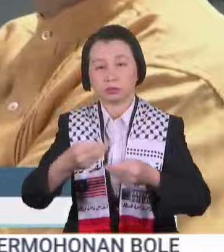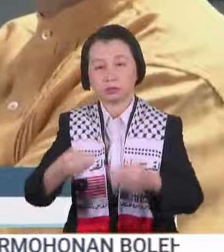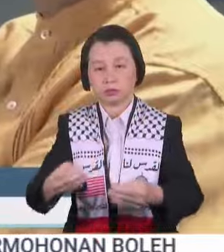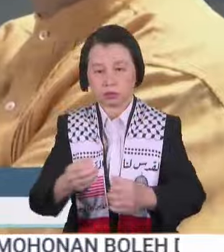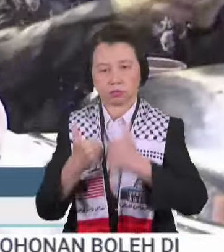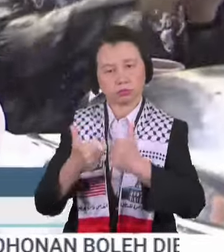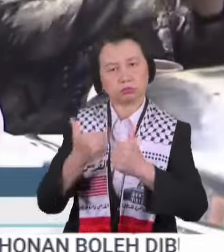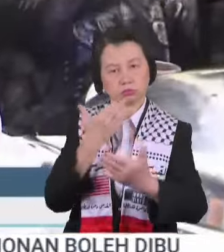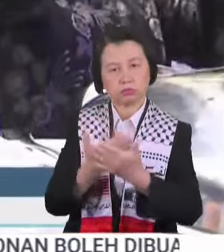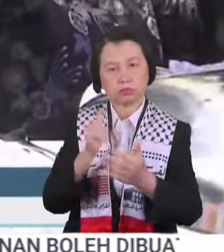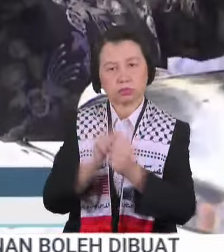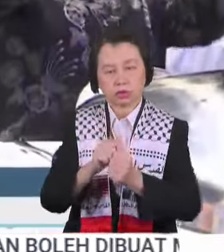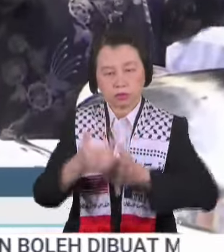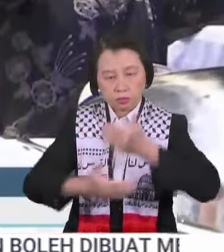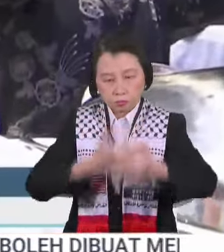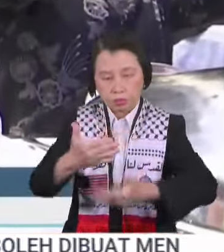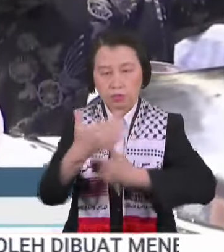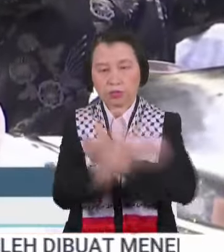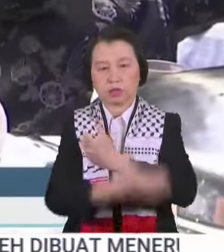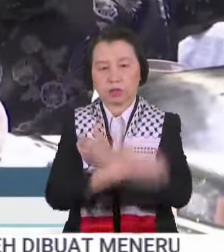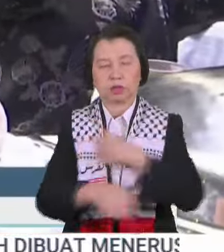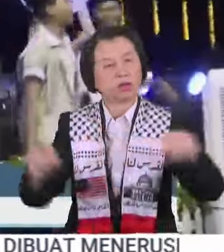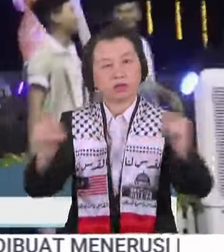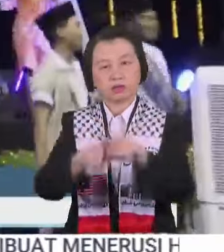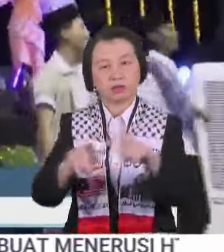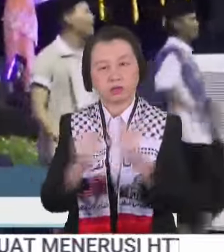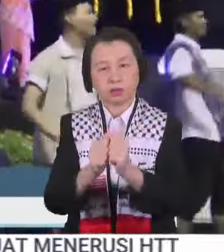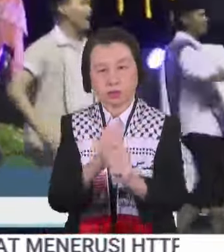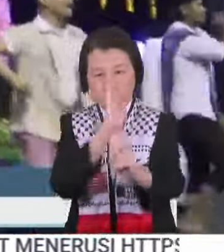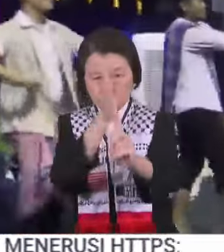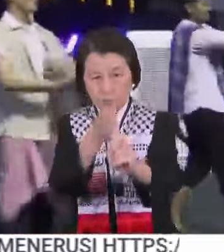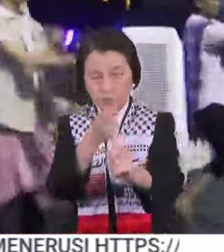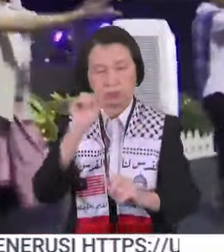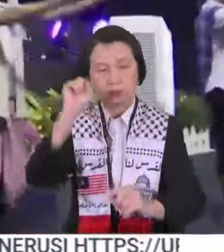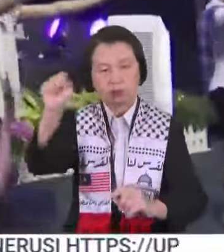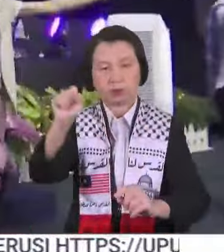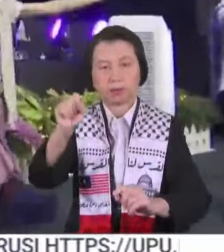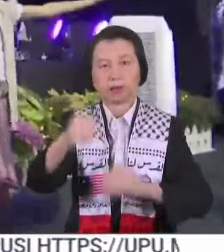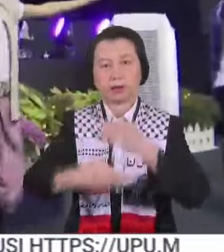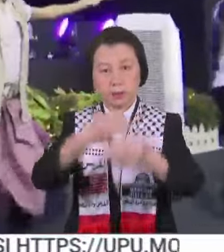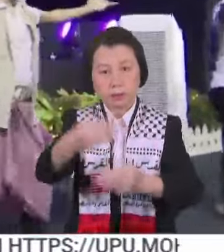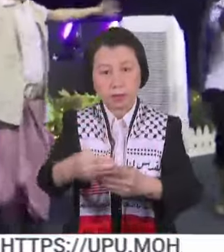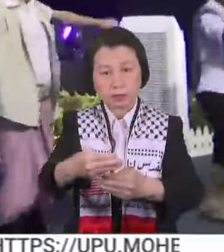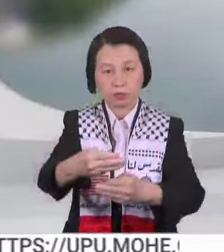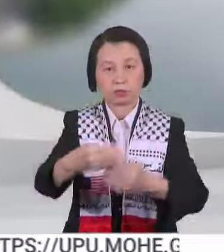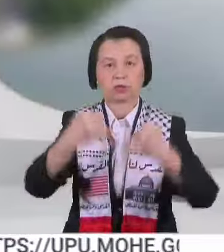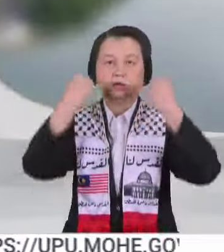impak pembangunan dan kemajuan negeri selaras dengan hala tuju Sabah Maju Jaya.